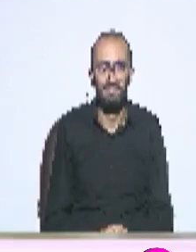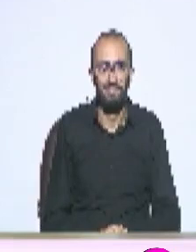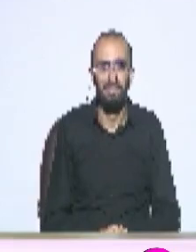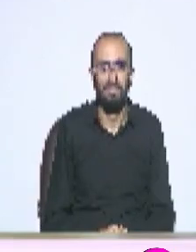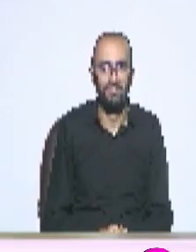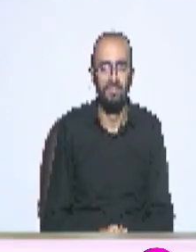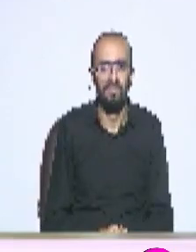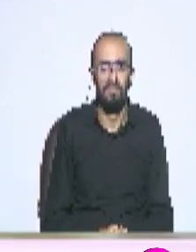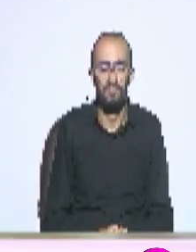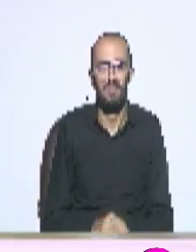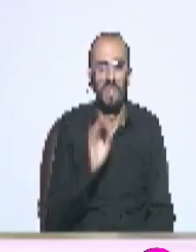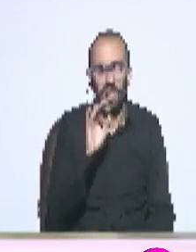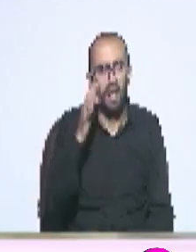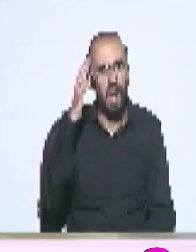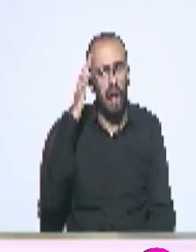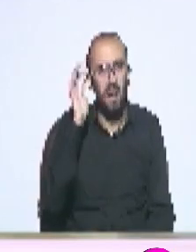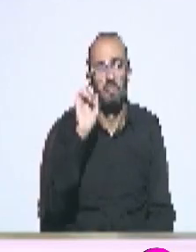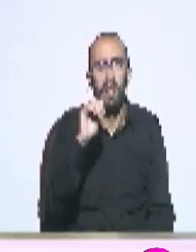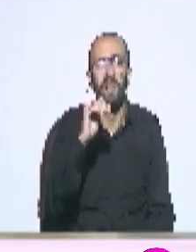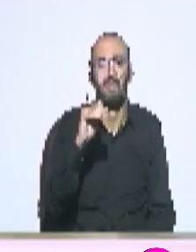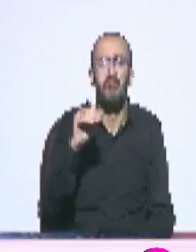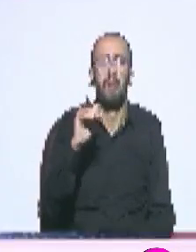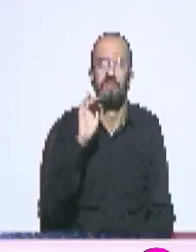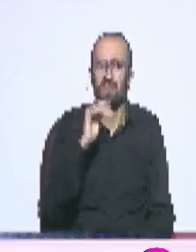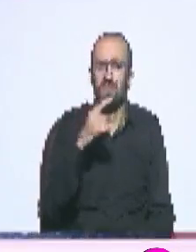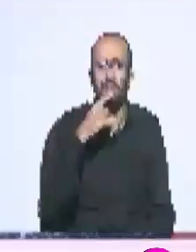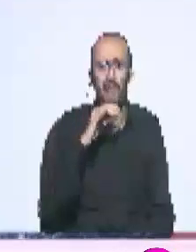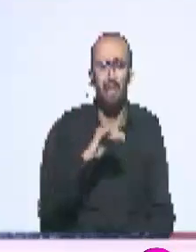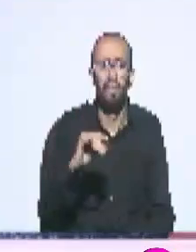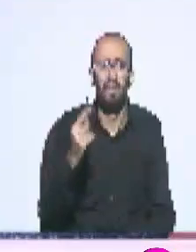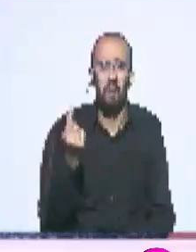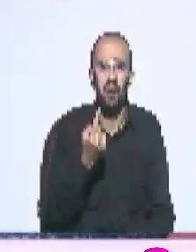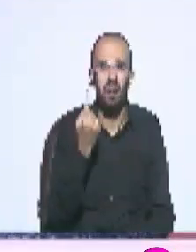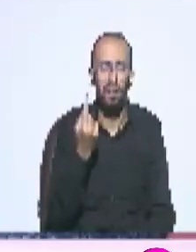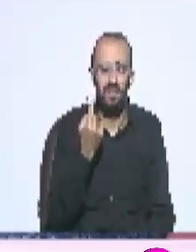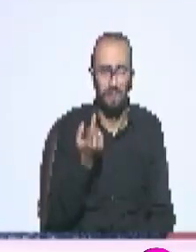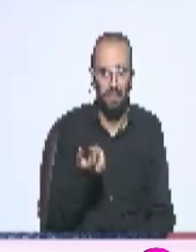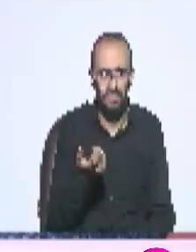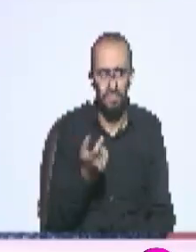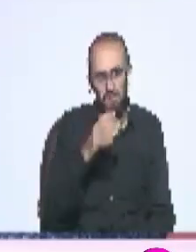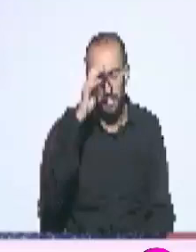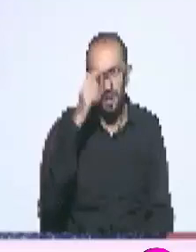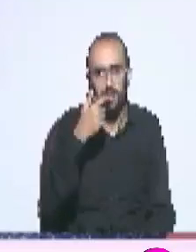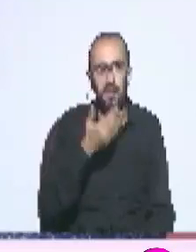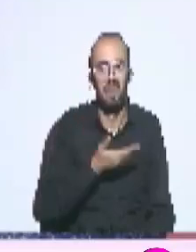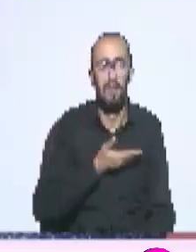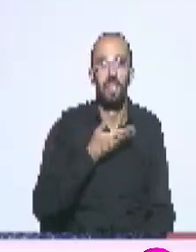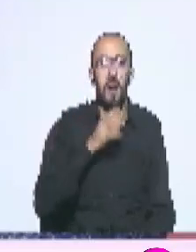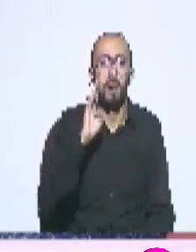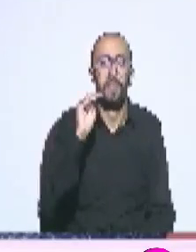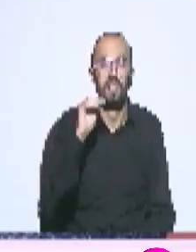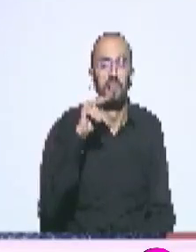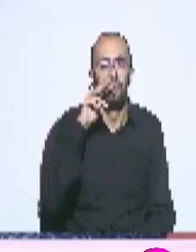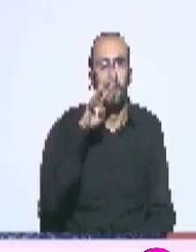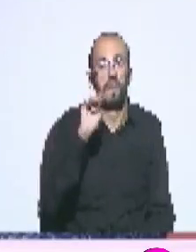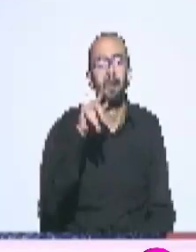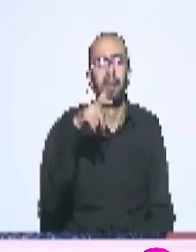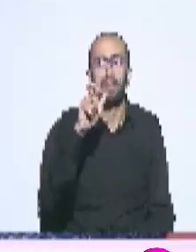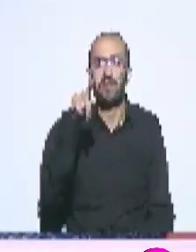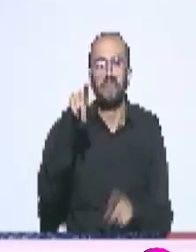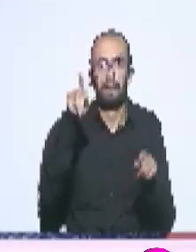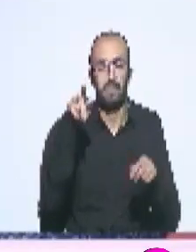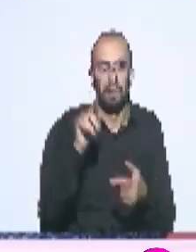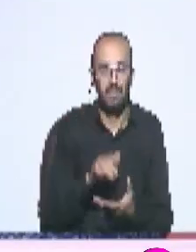العقليه بتاعه الطفل اللي هي في سن الطفوله طبيعيه لكن لما ابقى في سن كبير وفي ناس 40 و60 سنه وتلاقيهم